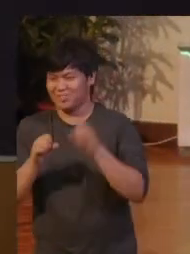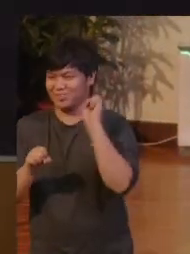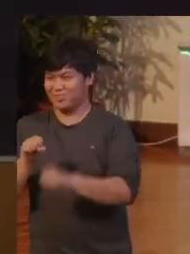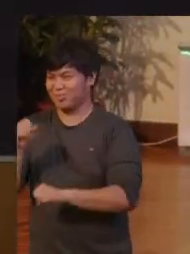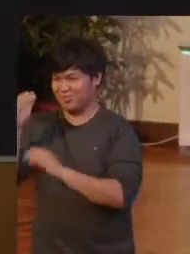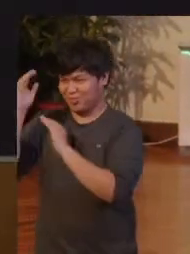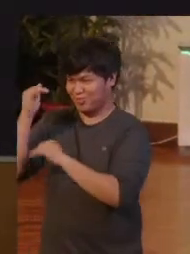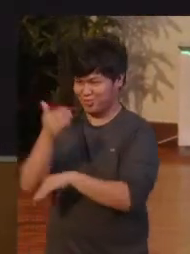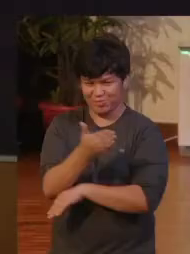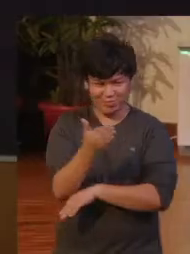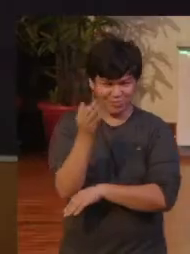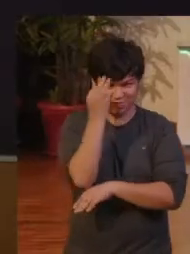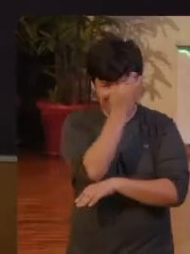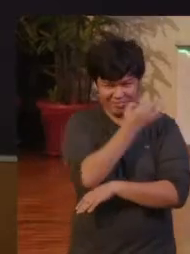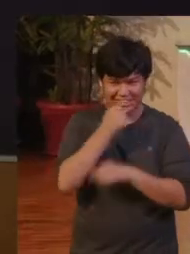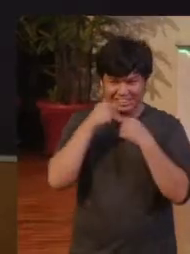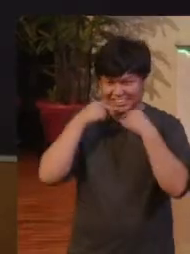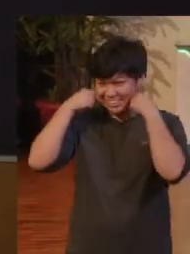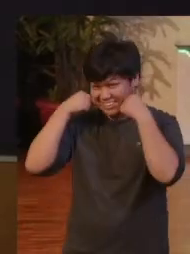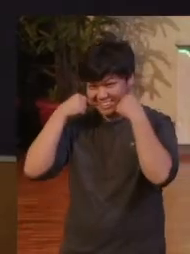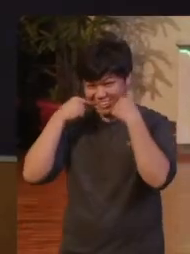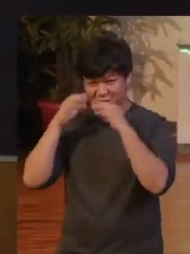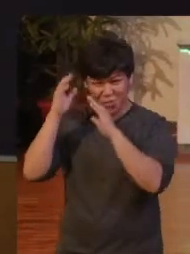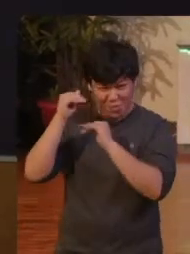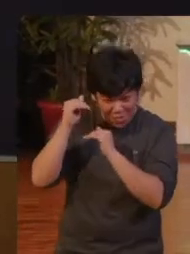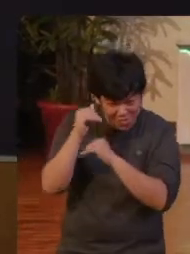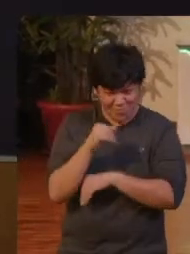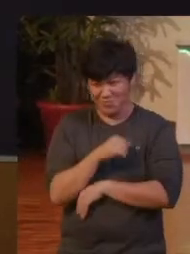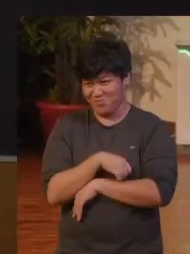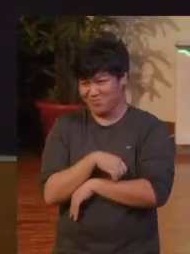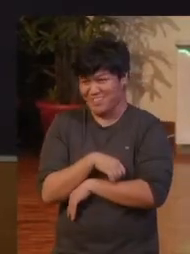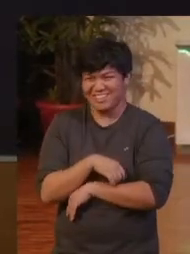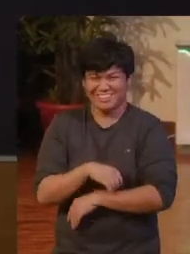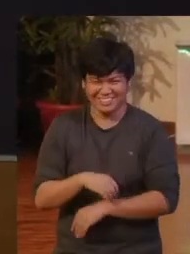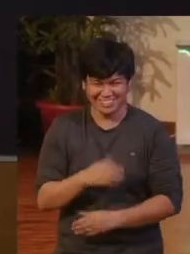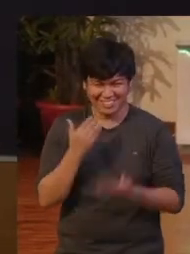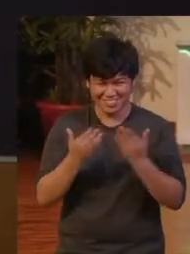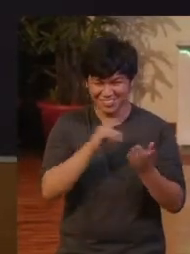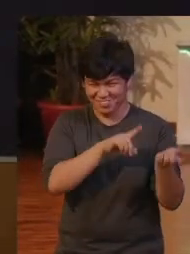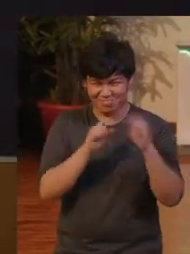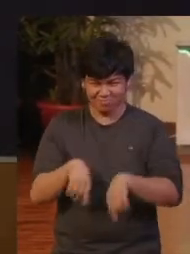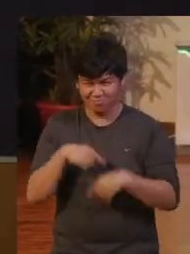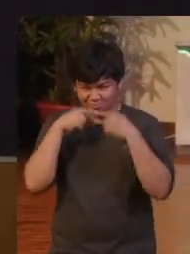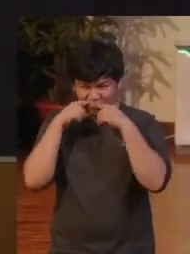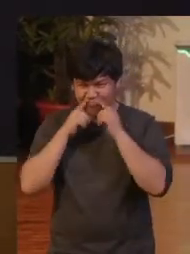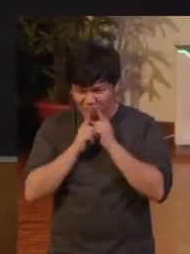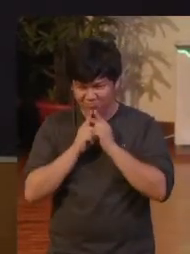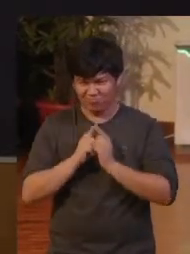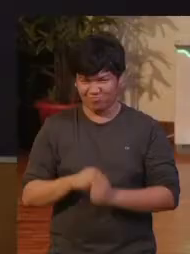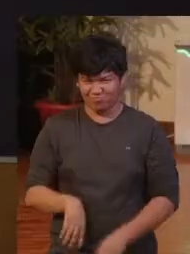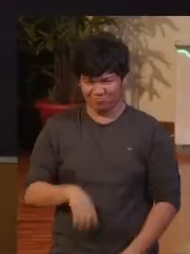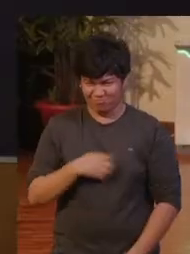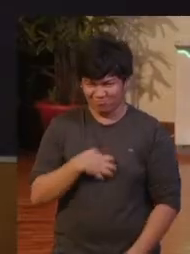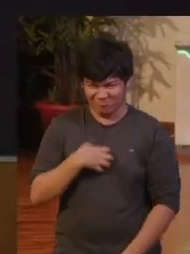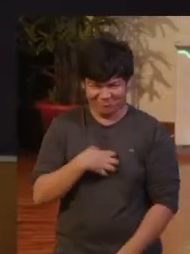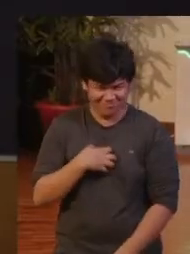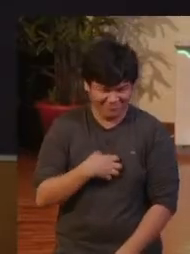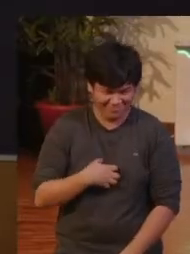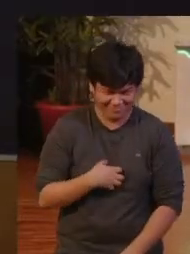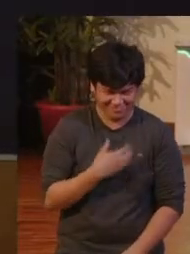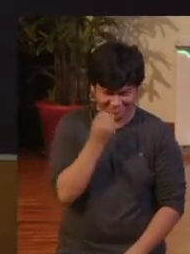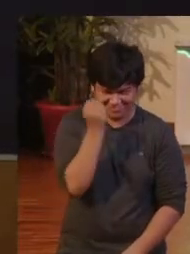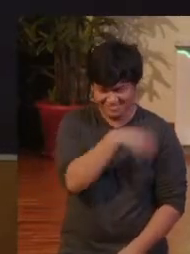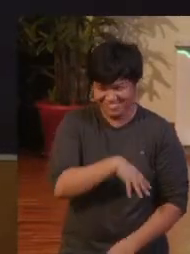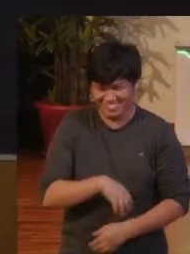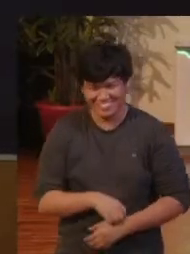mga itsura, sa ating mga gestures, na ang Diyos natin ay matagumpay at tayo ngayon ay